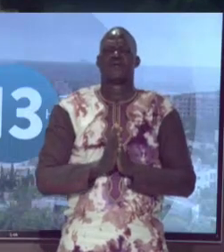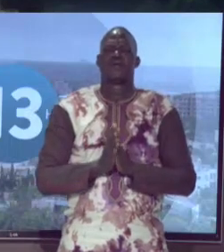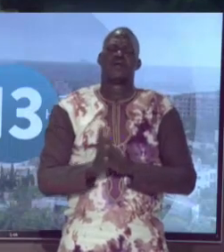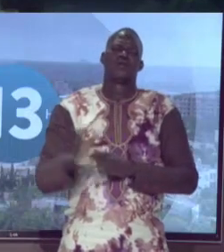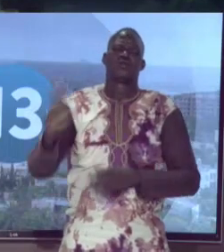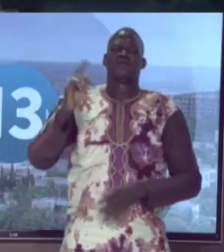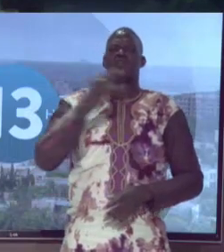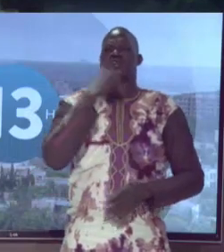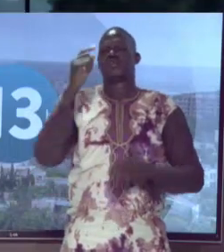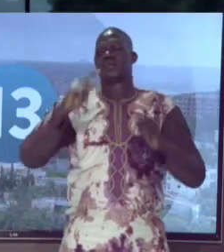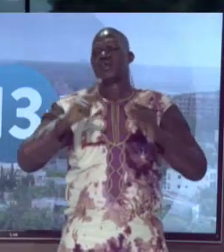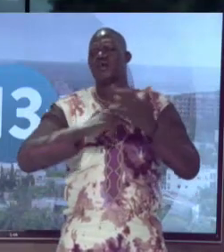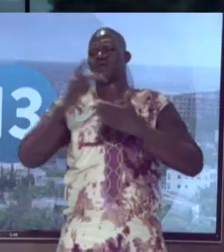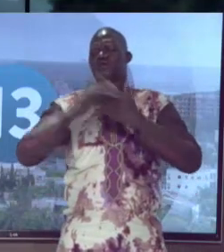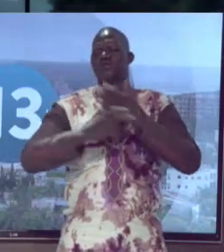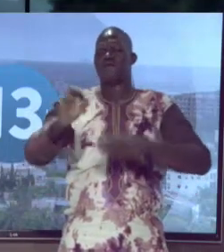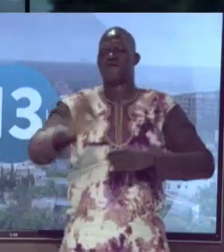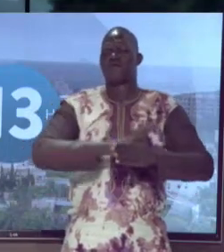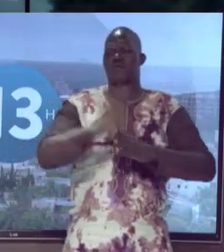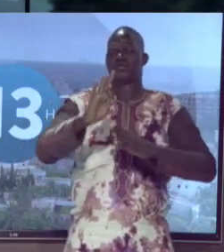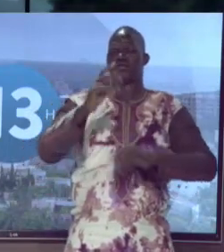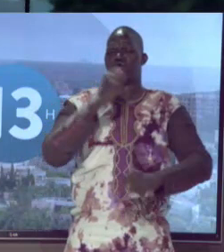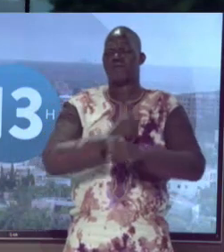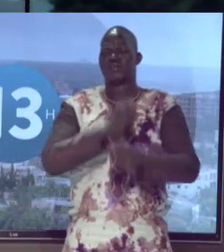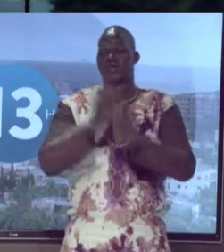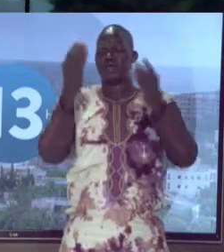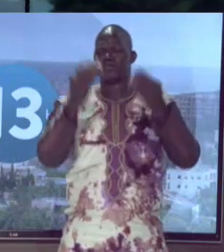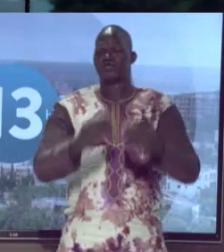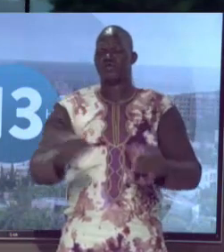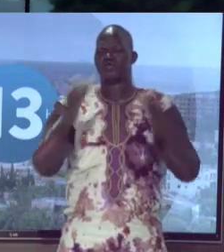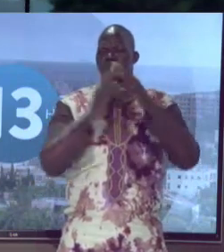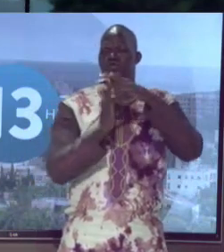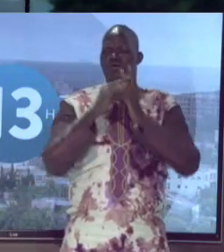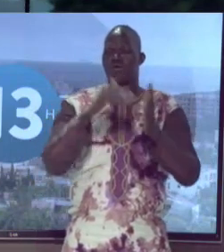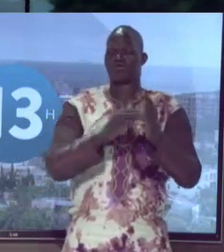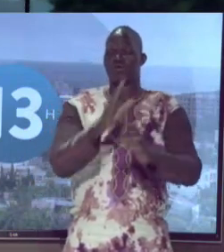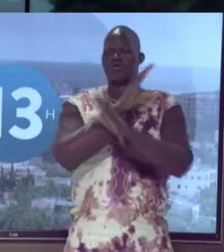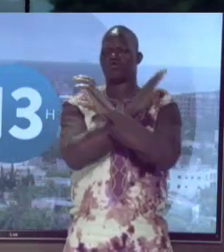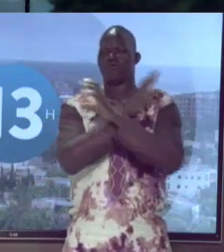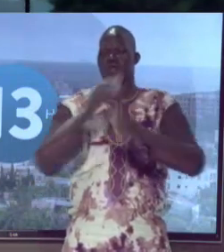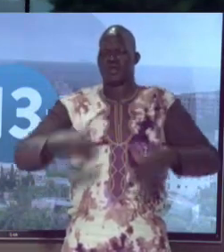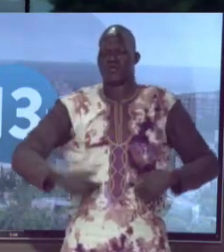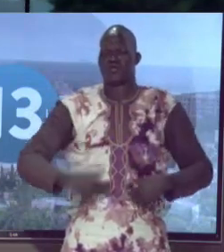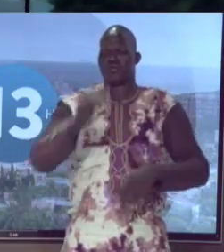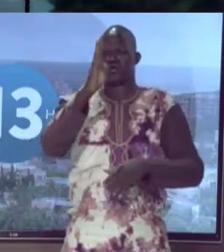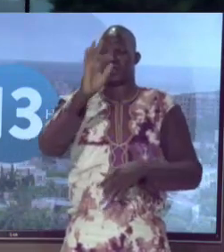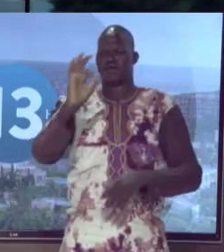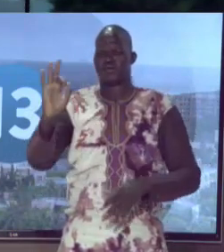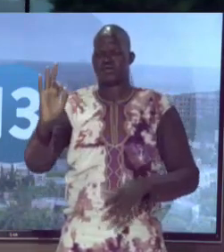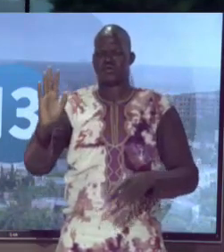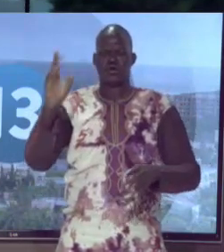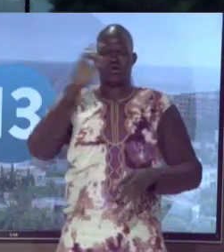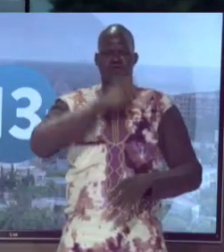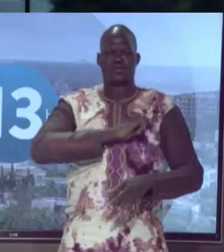Je vous le disais en titre, formation au métier, une solution pour lutter contre le chômage des jeunes au Burkina. La conviction